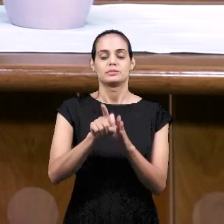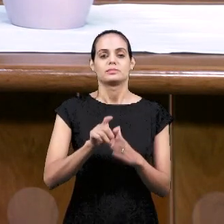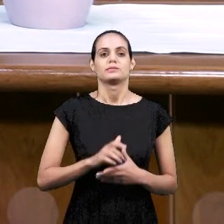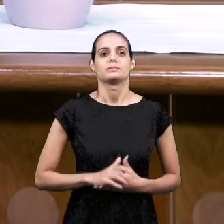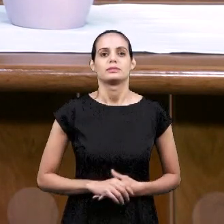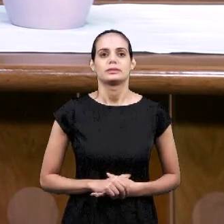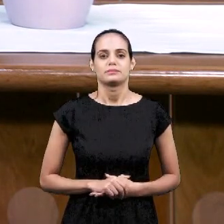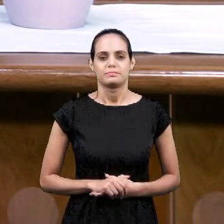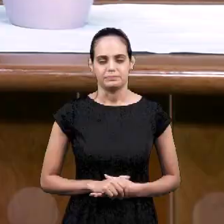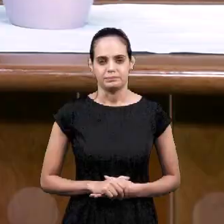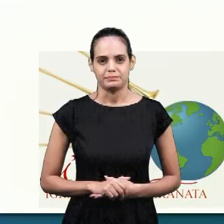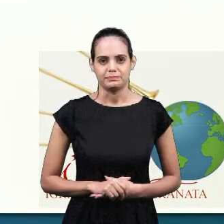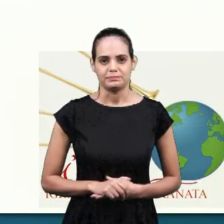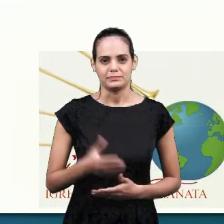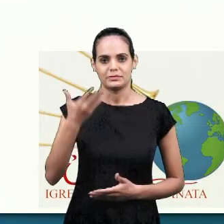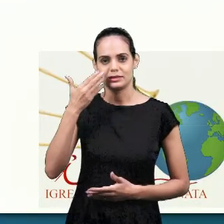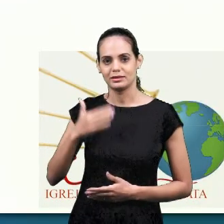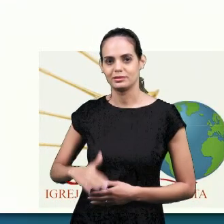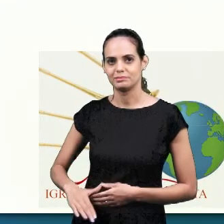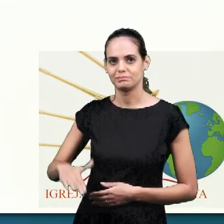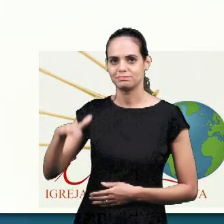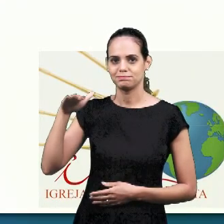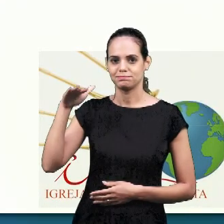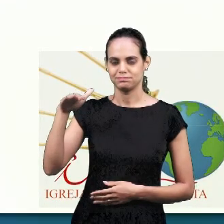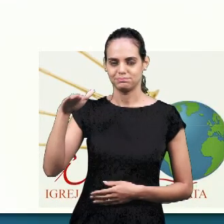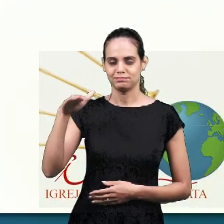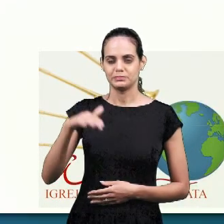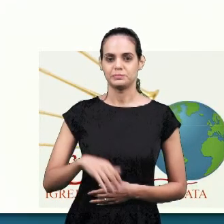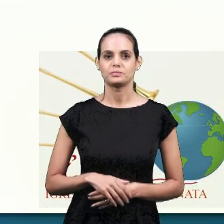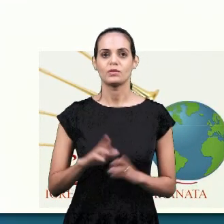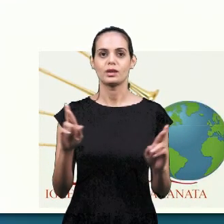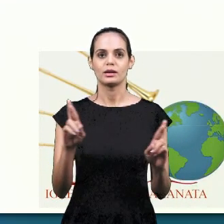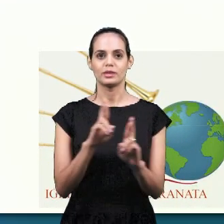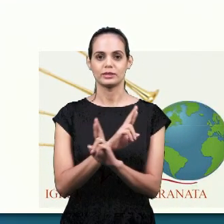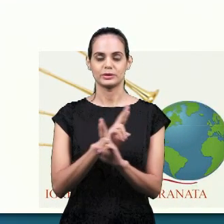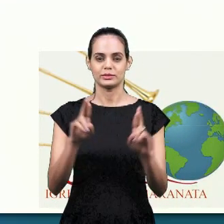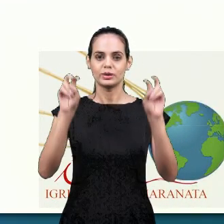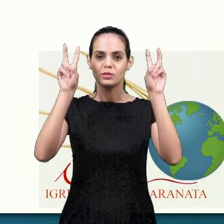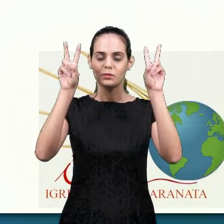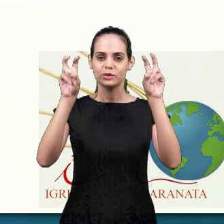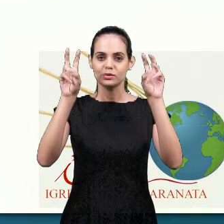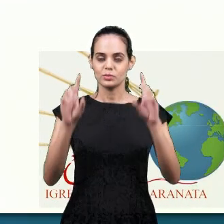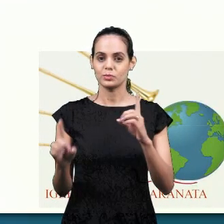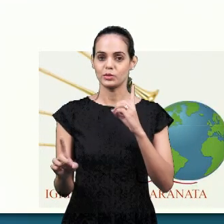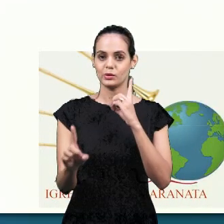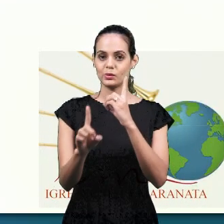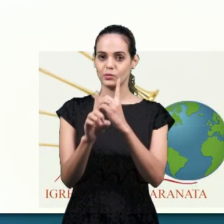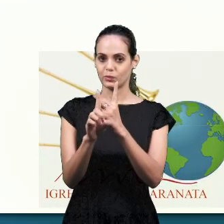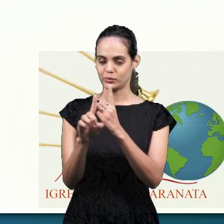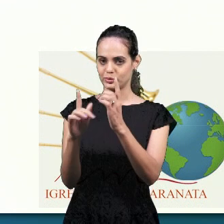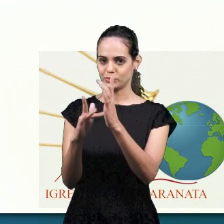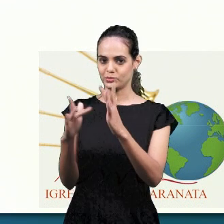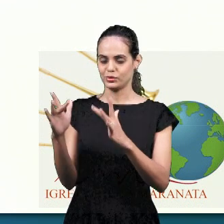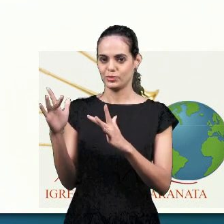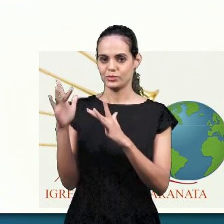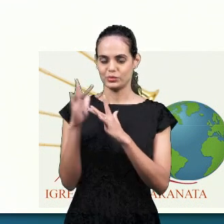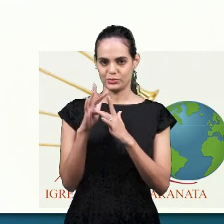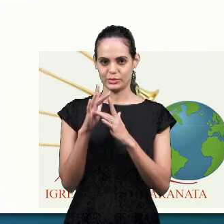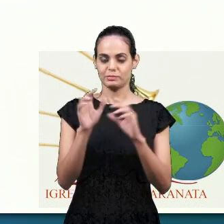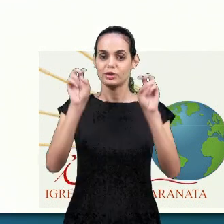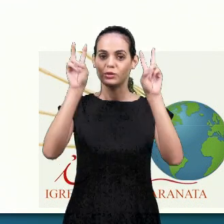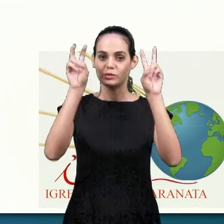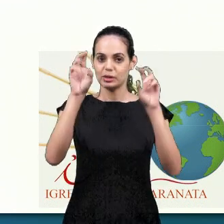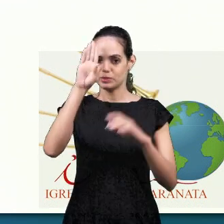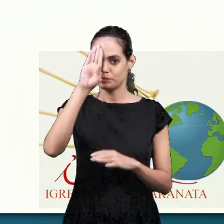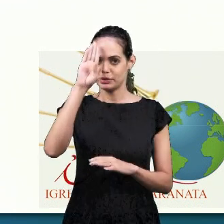d'aujourd'hui. Passons à la première question. La première question a été adressée aux enfants intermédiaires, qui était liée à la thématique